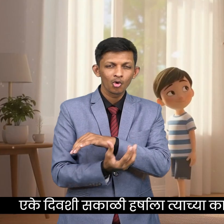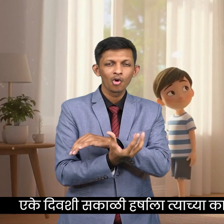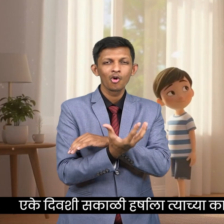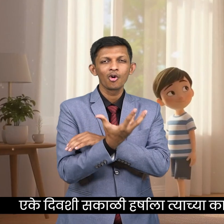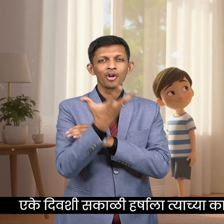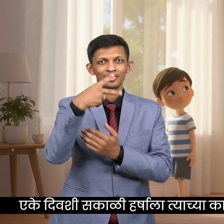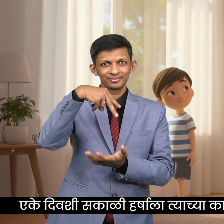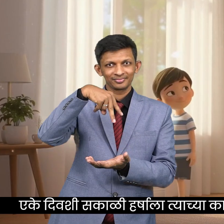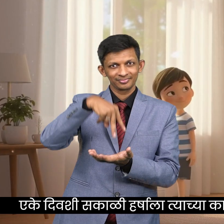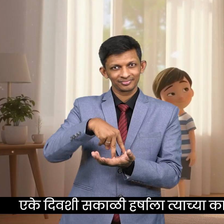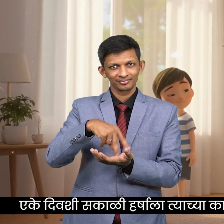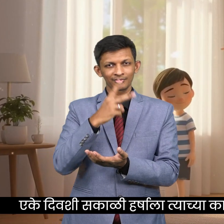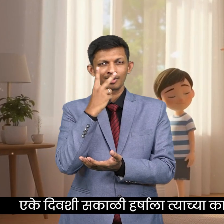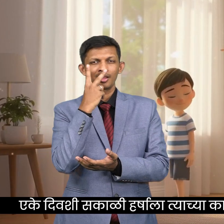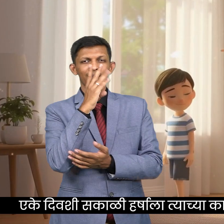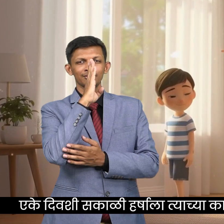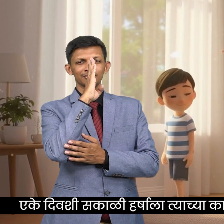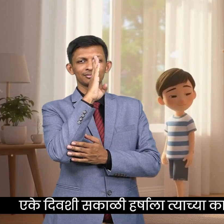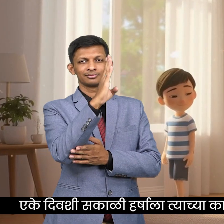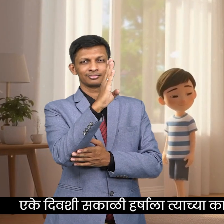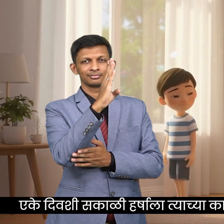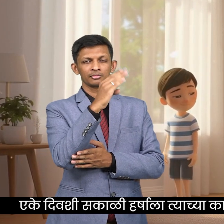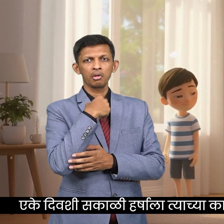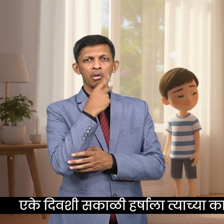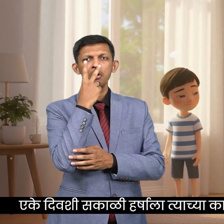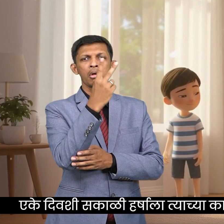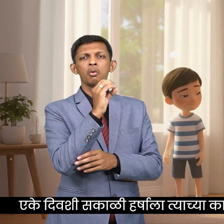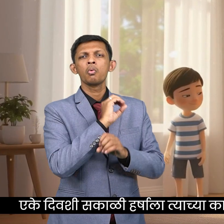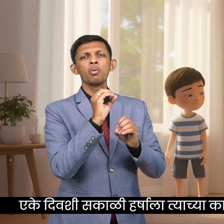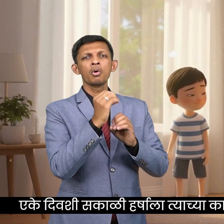एके दिवशी सकाळी हर्षाला त्याच्या